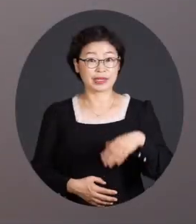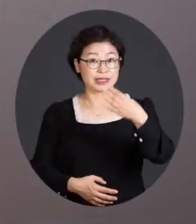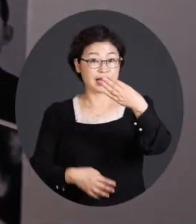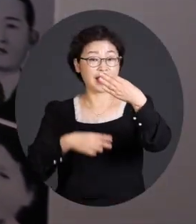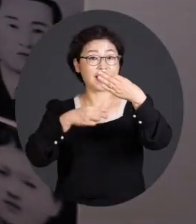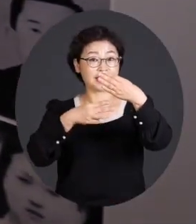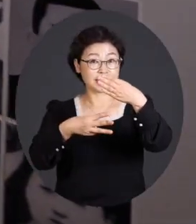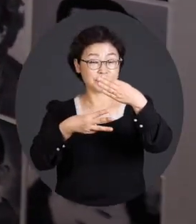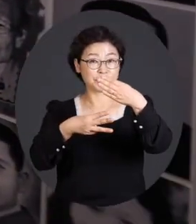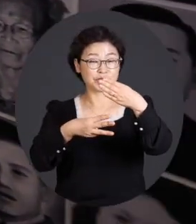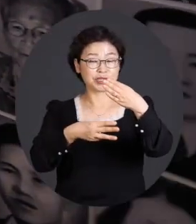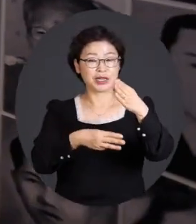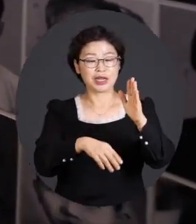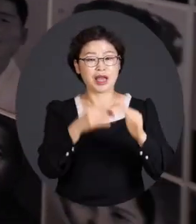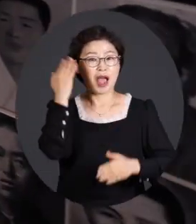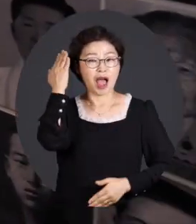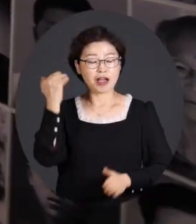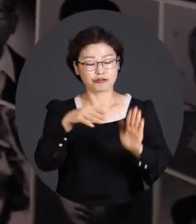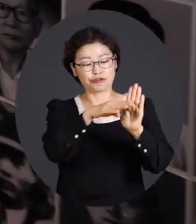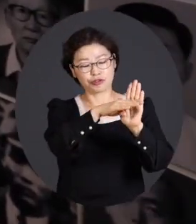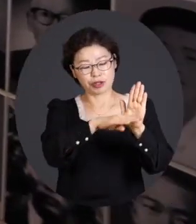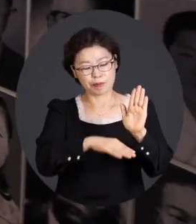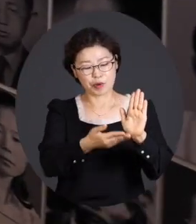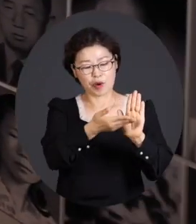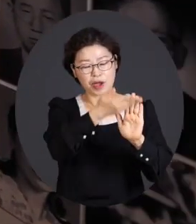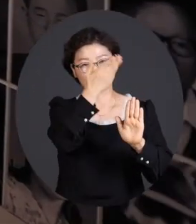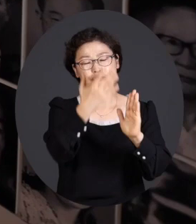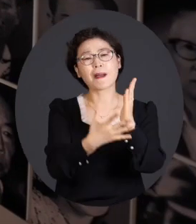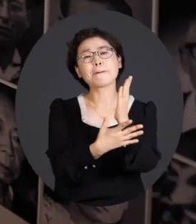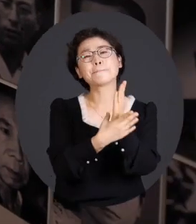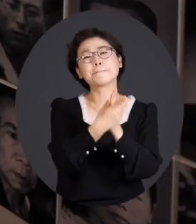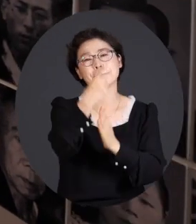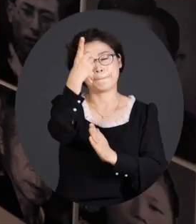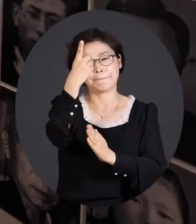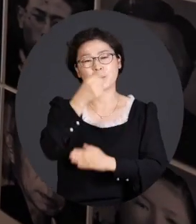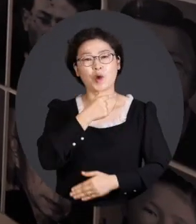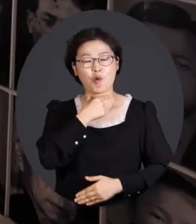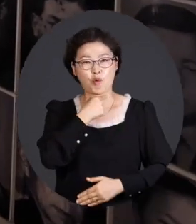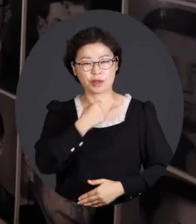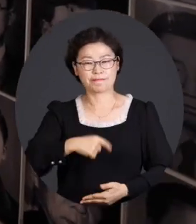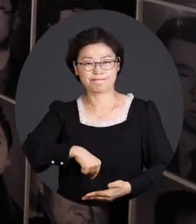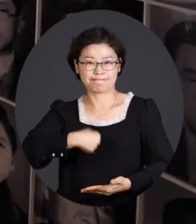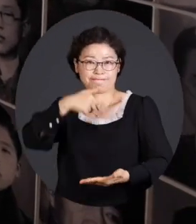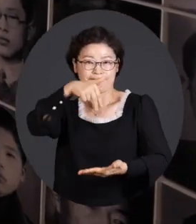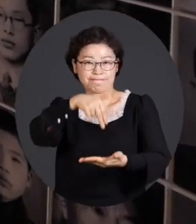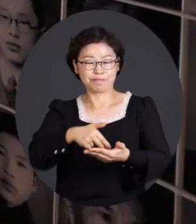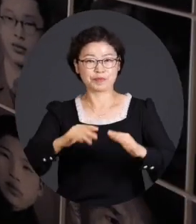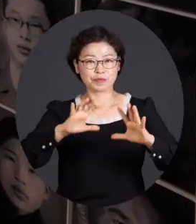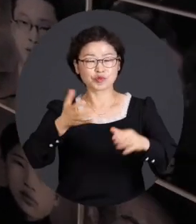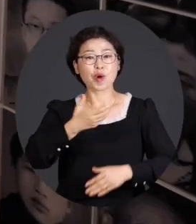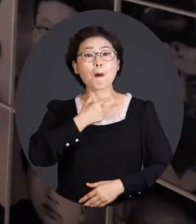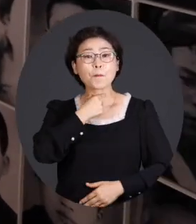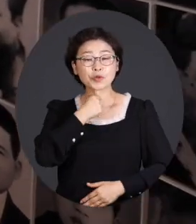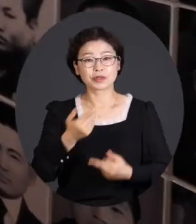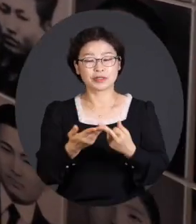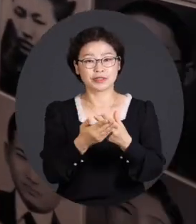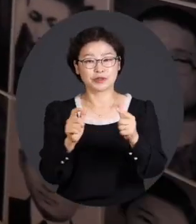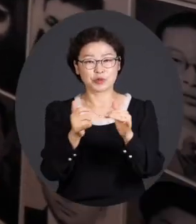사삼은 남과 북의 진정한 통일을 열망하며 자주 독립국가를 꿈꾸었던